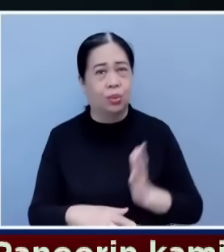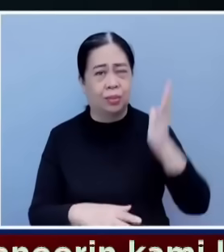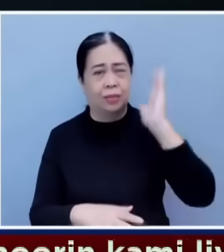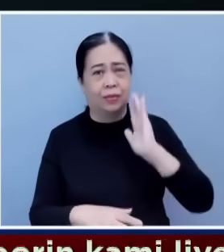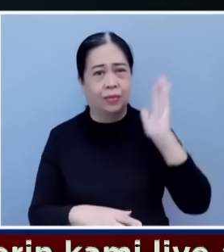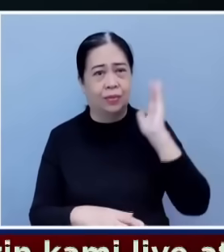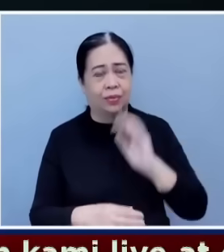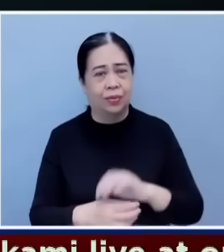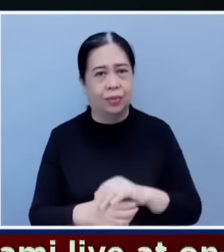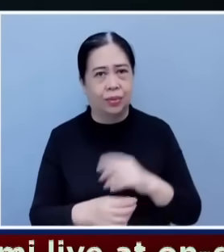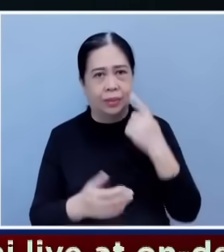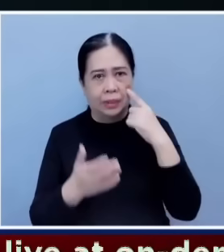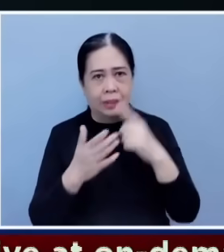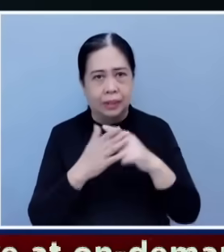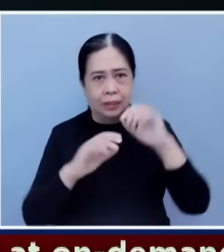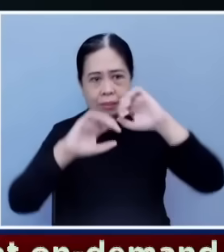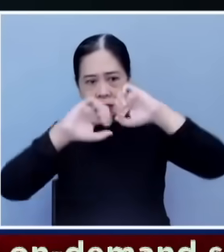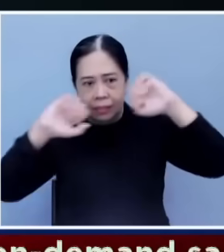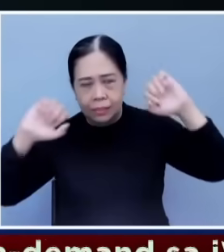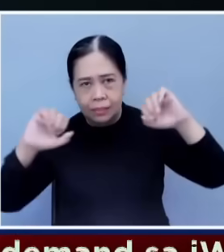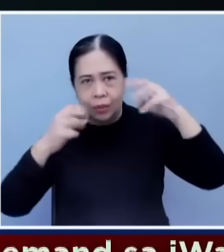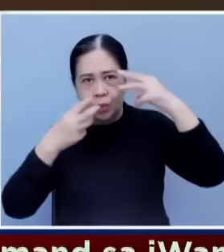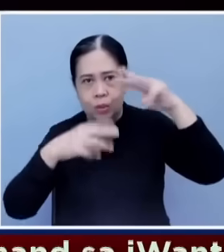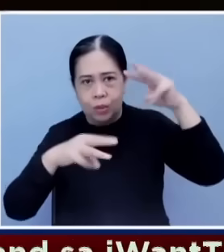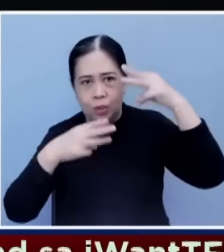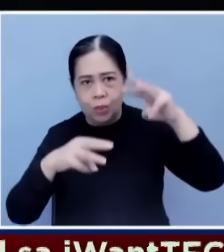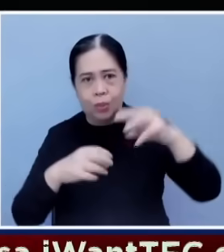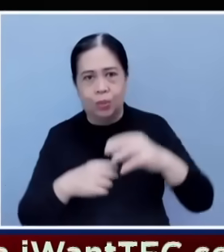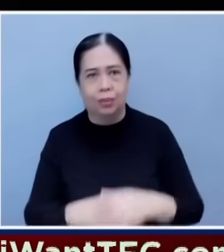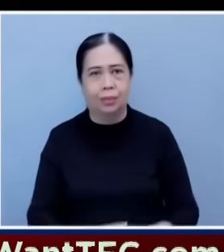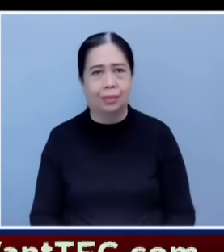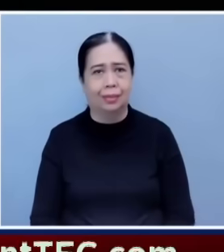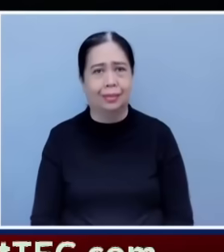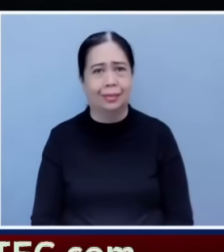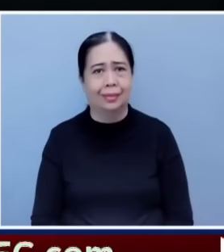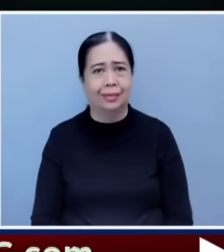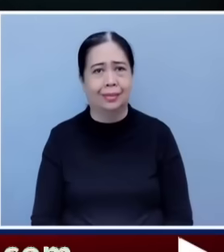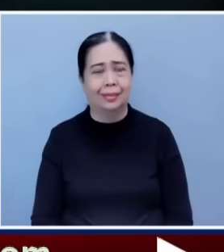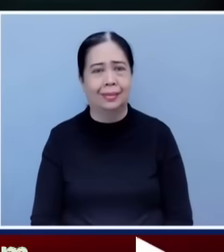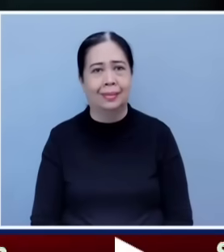po dito sa bintana. O kaya dyan sa harap na yan.